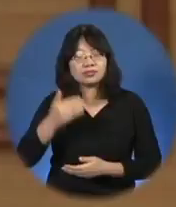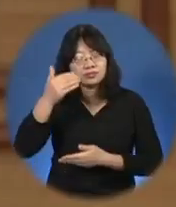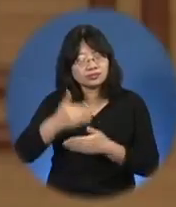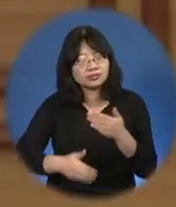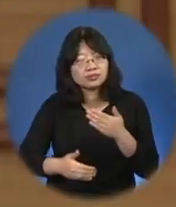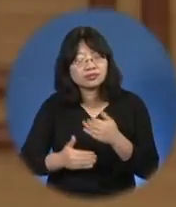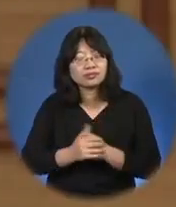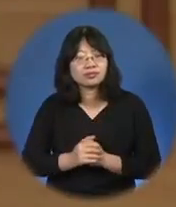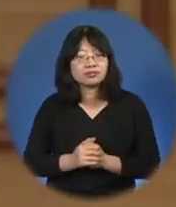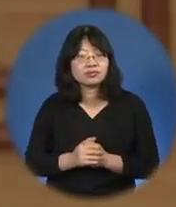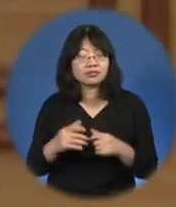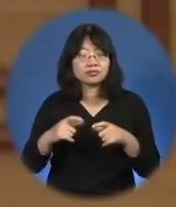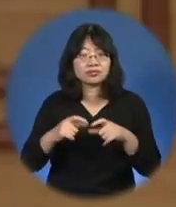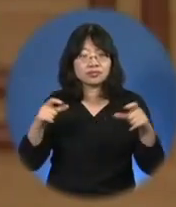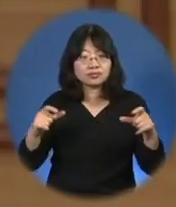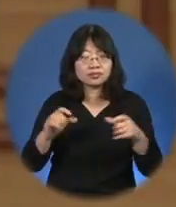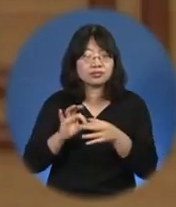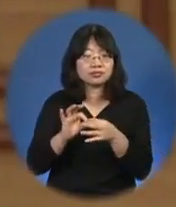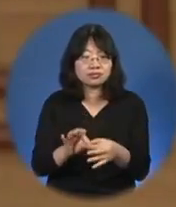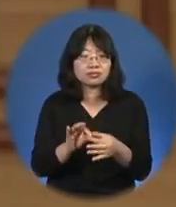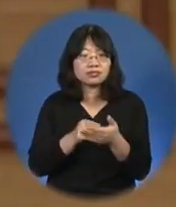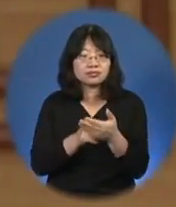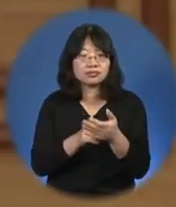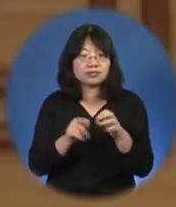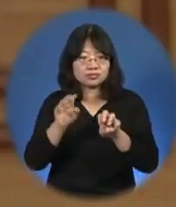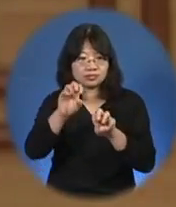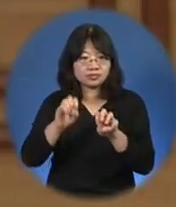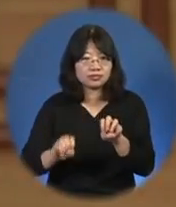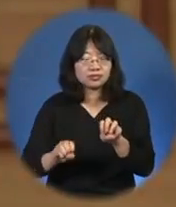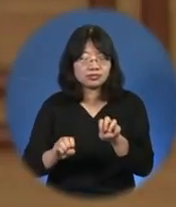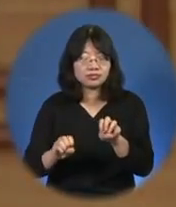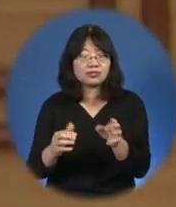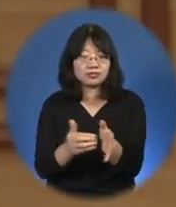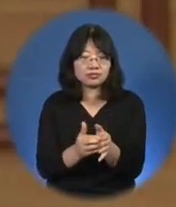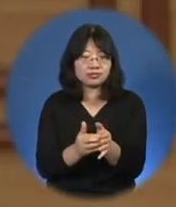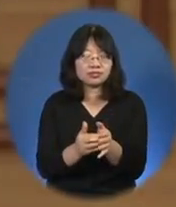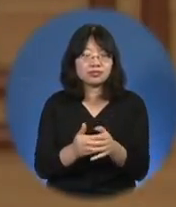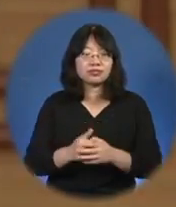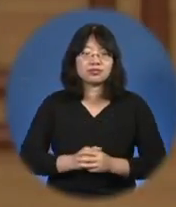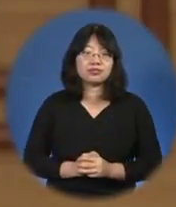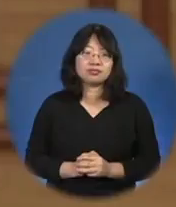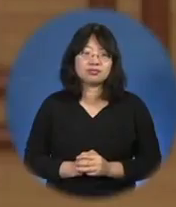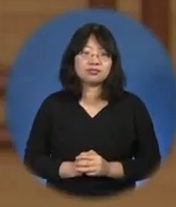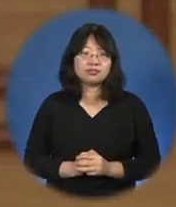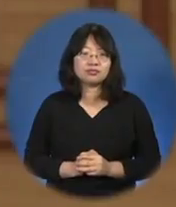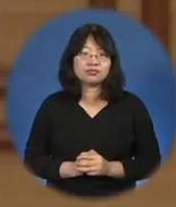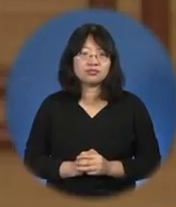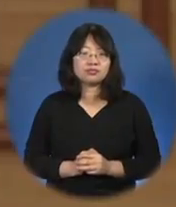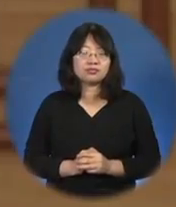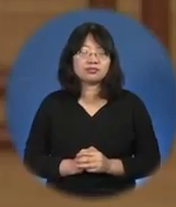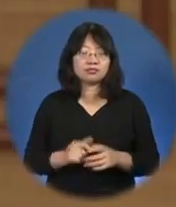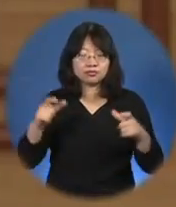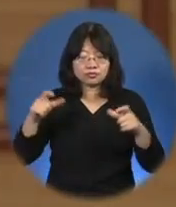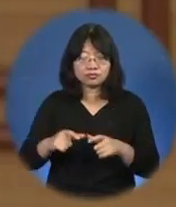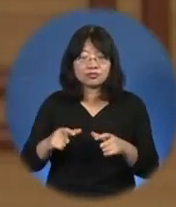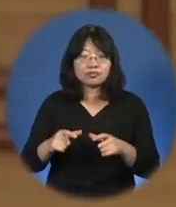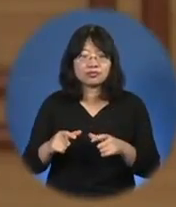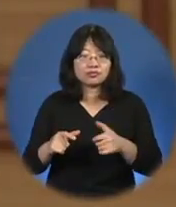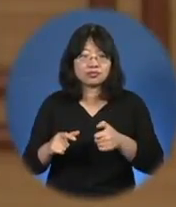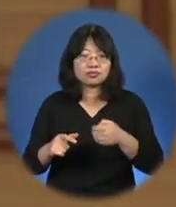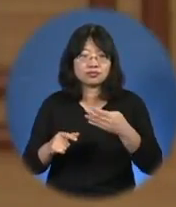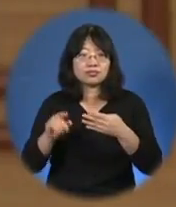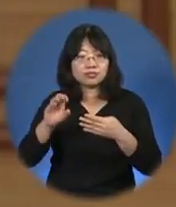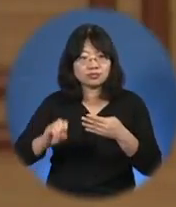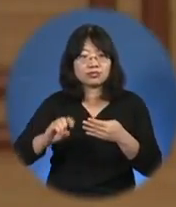나머지 이 확대나 유지 의견은 30%대였고요. 네, 네. 네. 예. 축소가자가 53%.